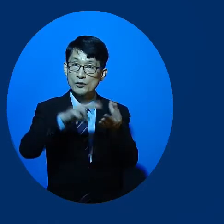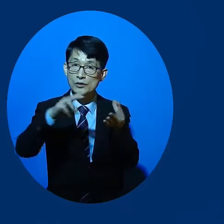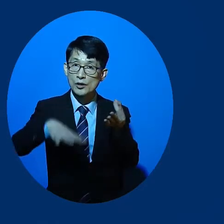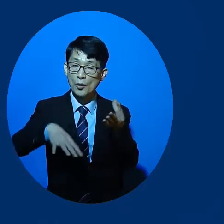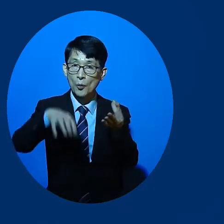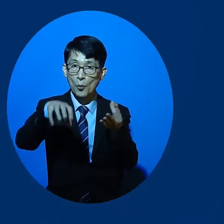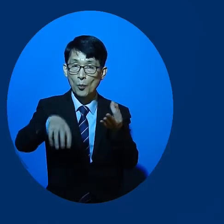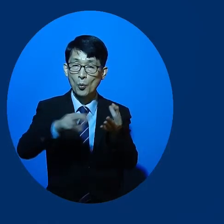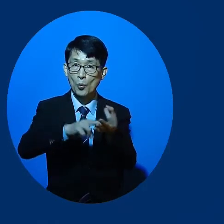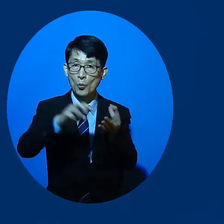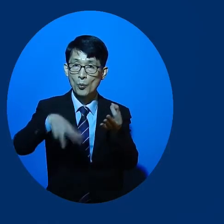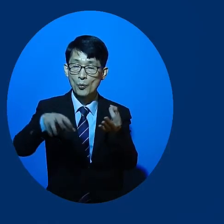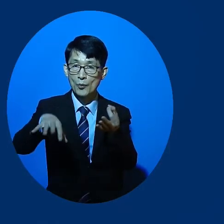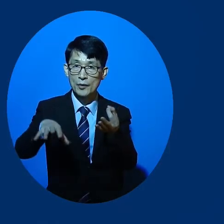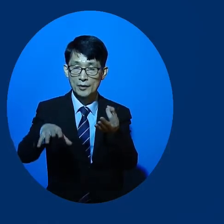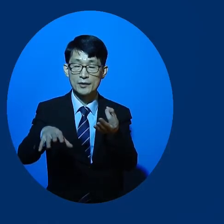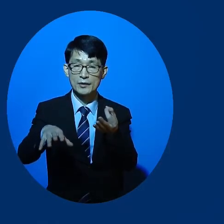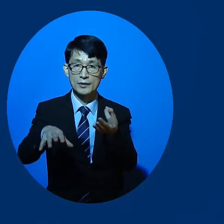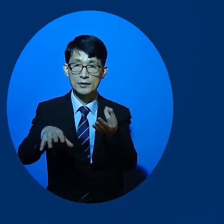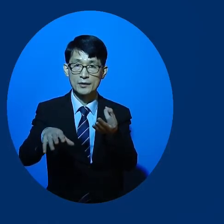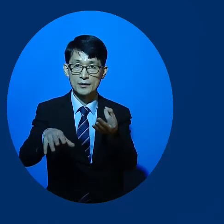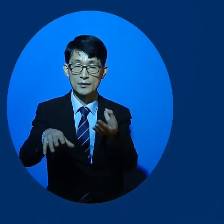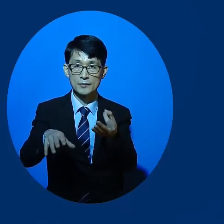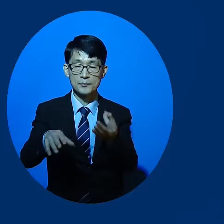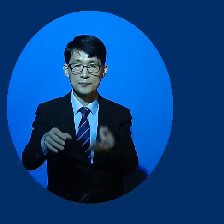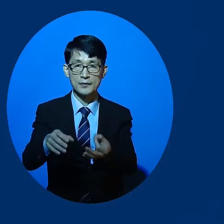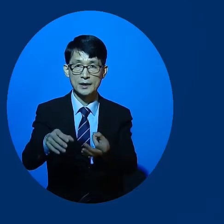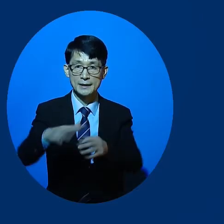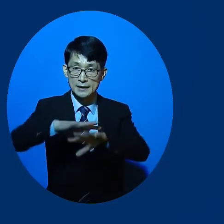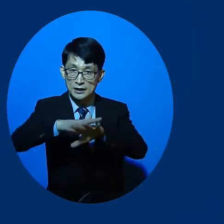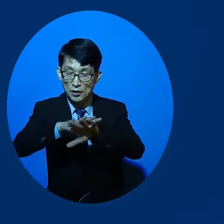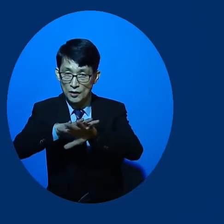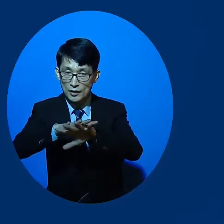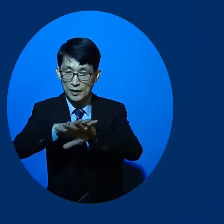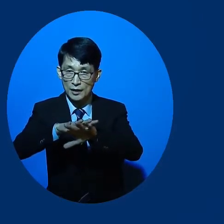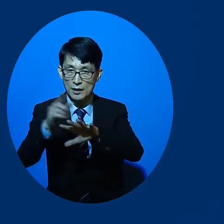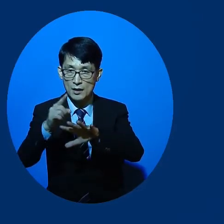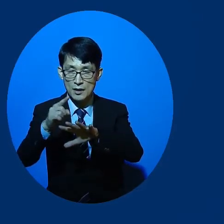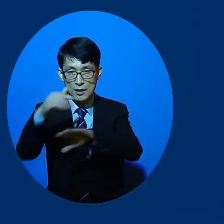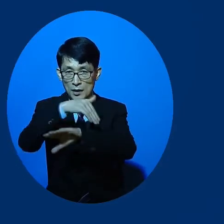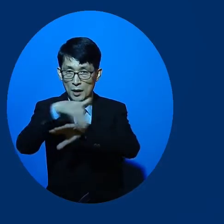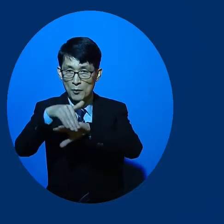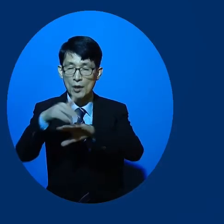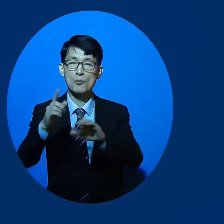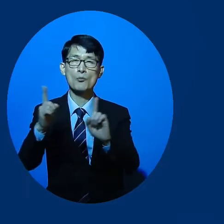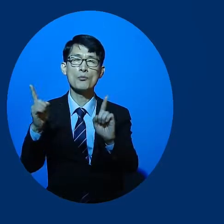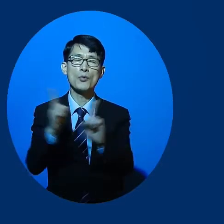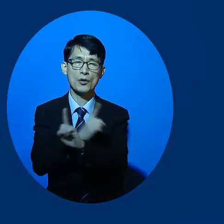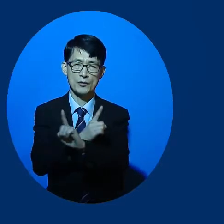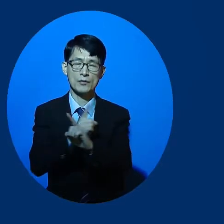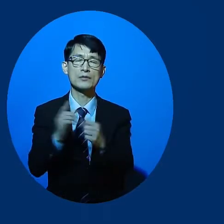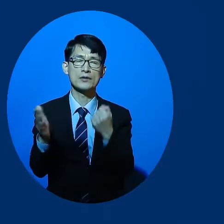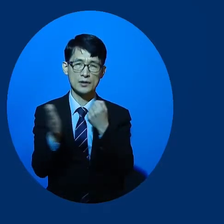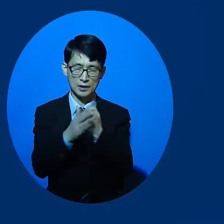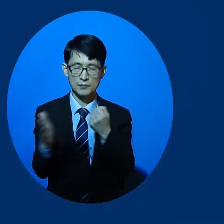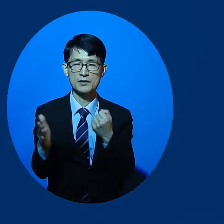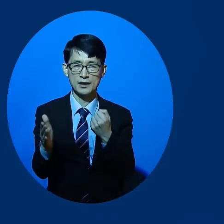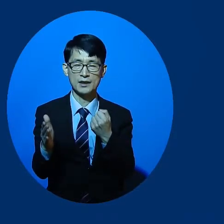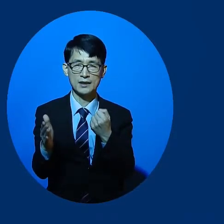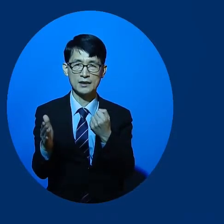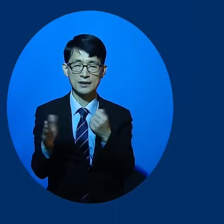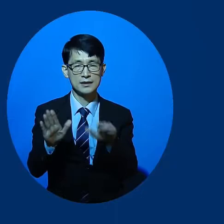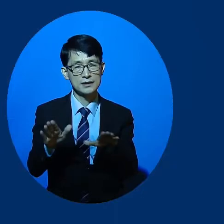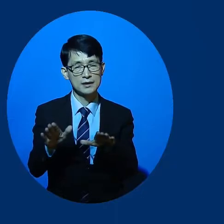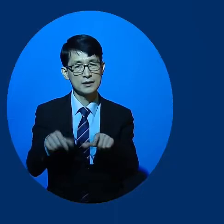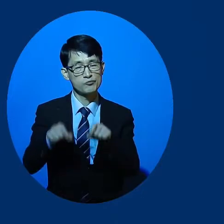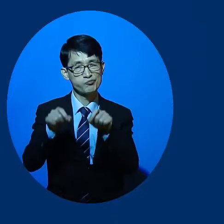홍천군이 1년 늦어졌다고 말씀을 드렸는데요. 설계 변경이 큰 원인이 되겠고요. 요즘 코로나 때문에